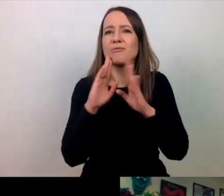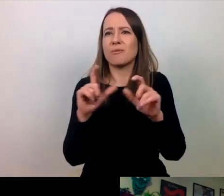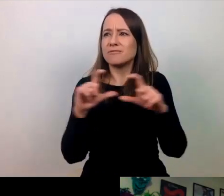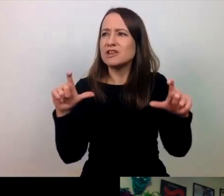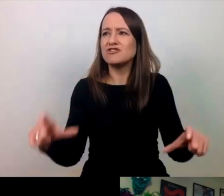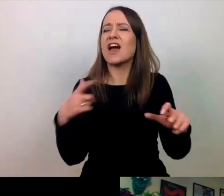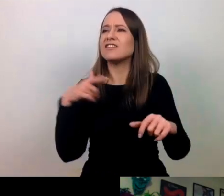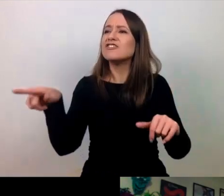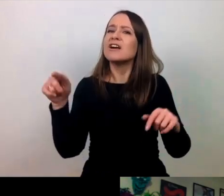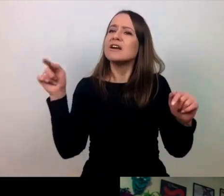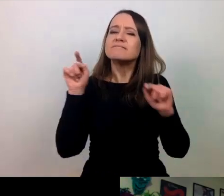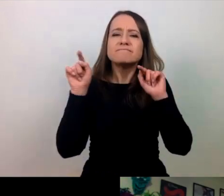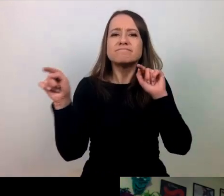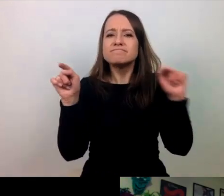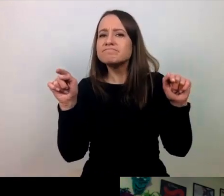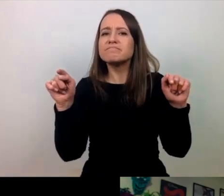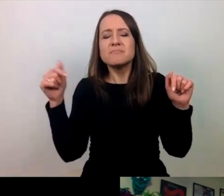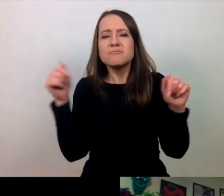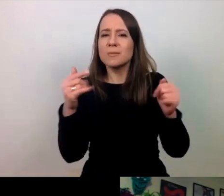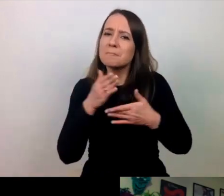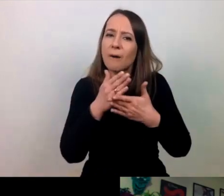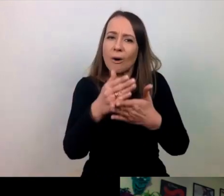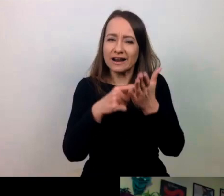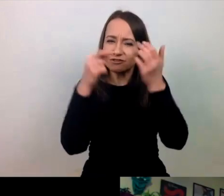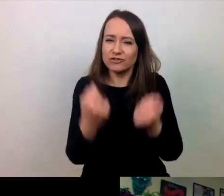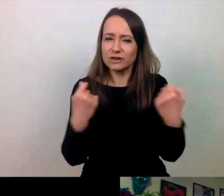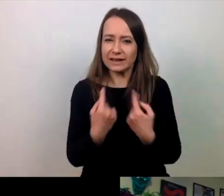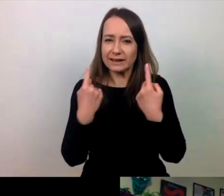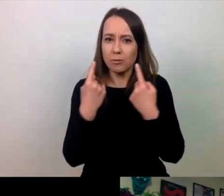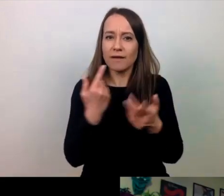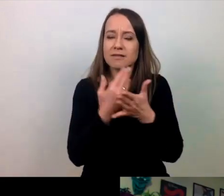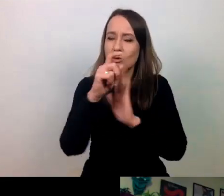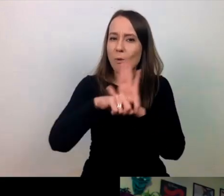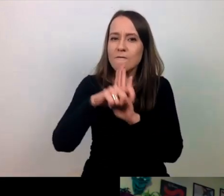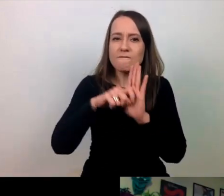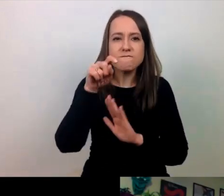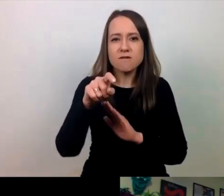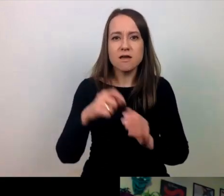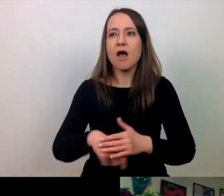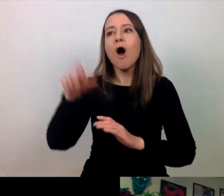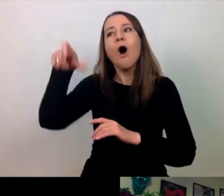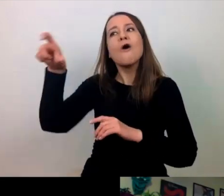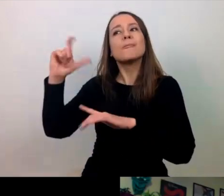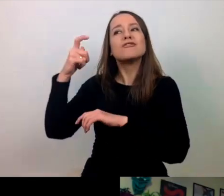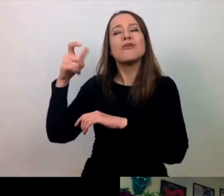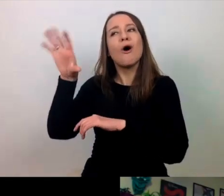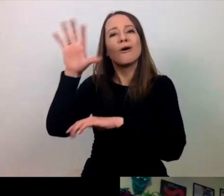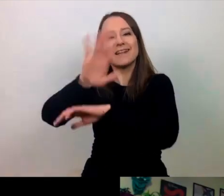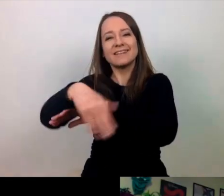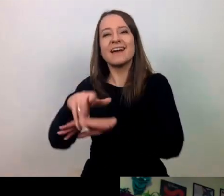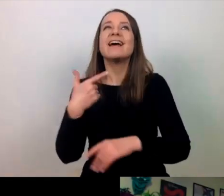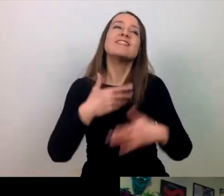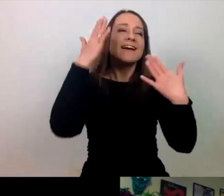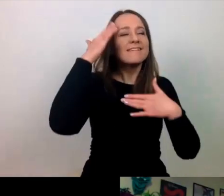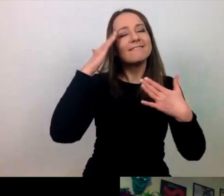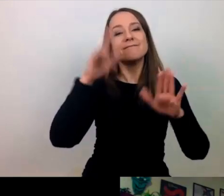sobie poradzić z tymi trudnymi sprawami. I to też jest taki film, który trudno osobom z zewnątrz, ja wiem, że no, kino to kino, nie?